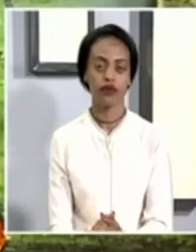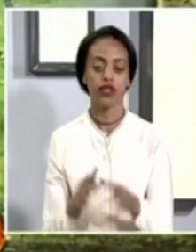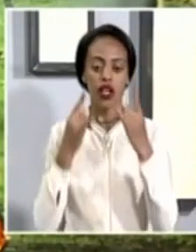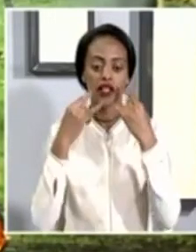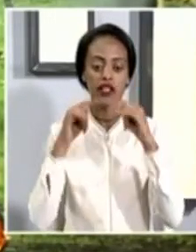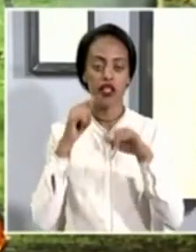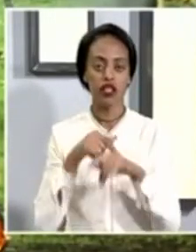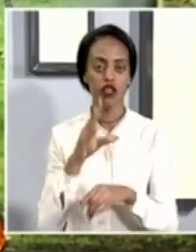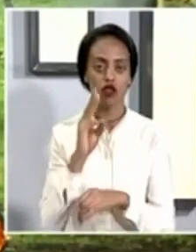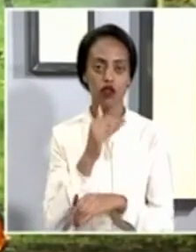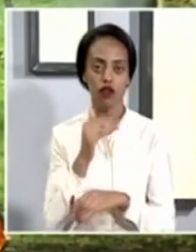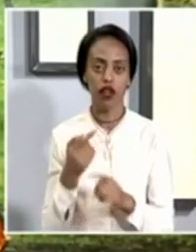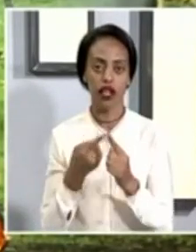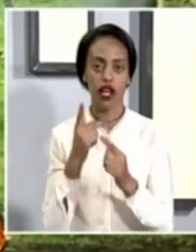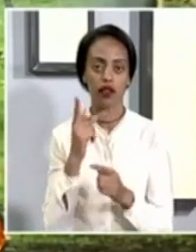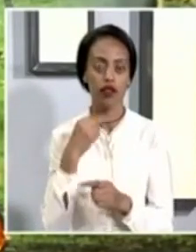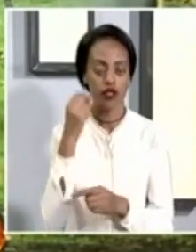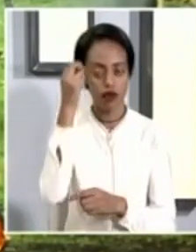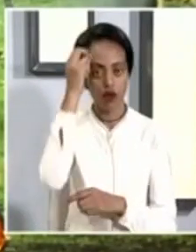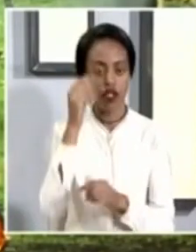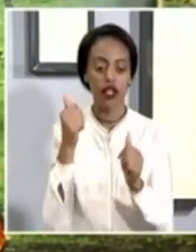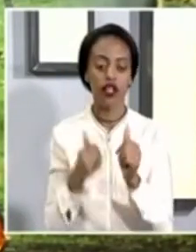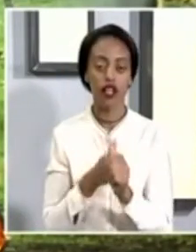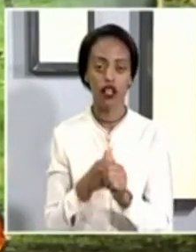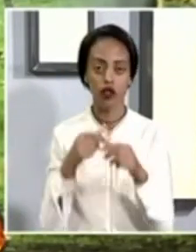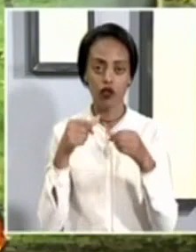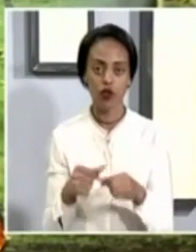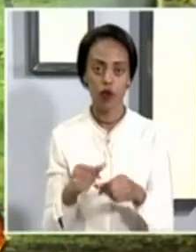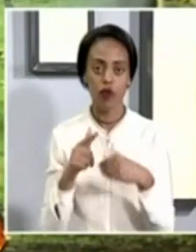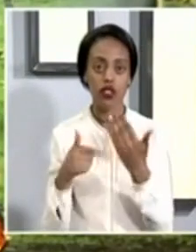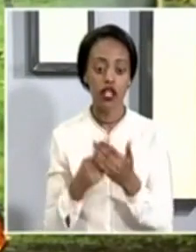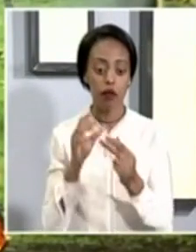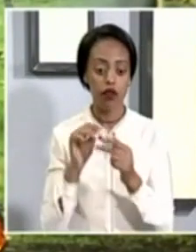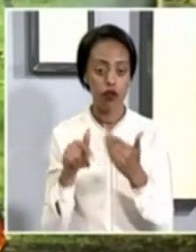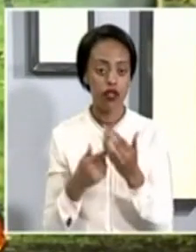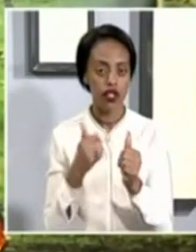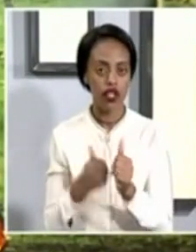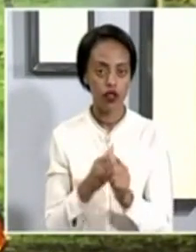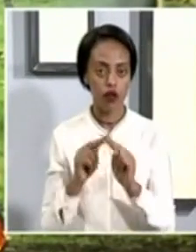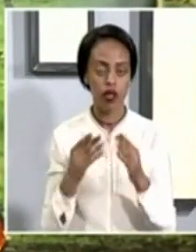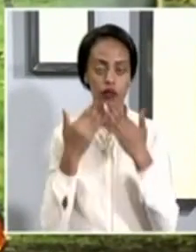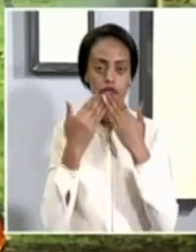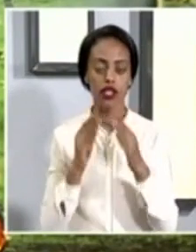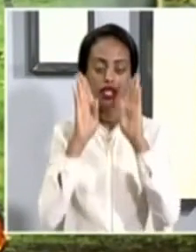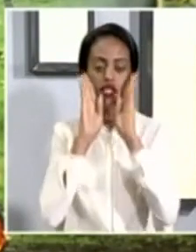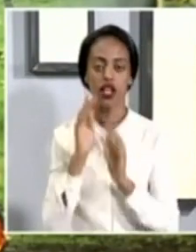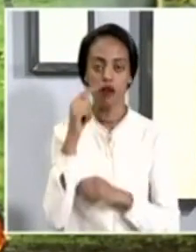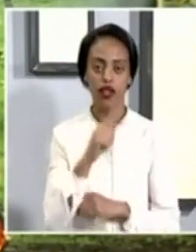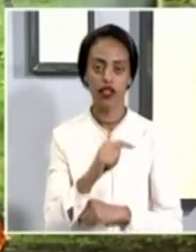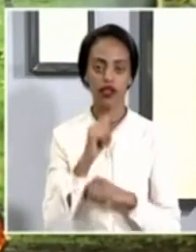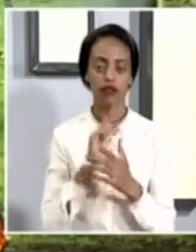ዜናታት ሰዓት 6 ሰንተርቀን ከቴሌቪዥን ድምጽ ያነ ከተከታተሉ ጸኒሁም ስለ መሪጽኩም ተከታተሉና አዚናን መስክን ፍርማት